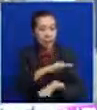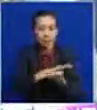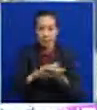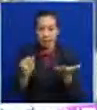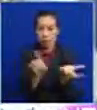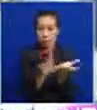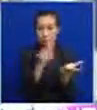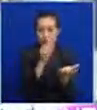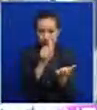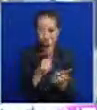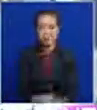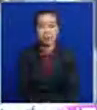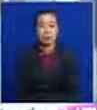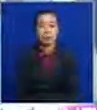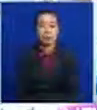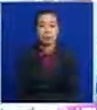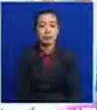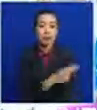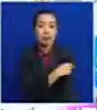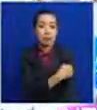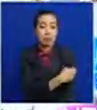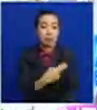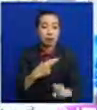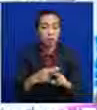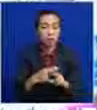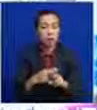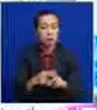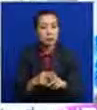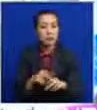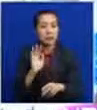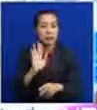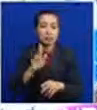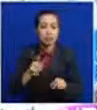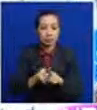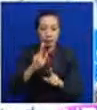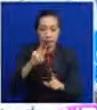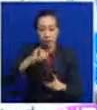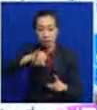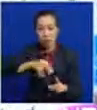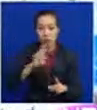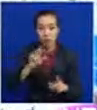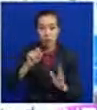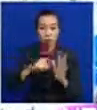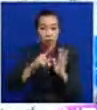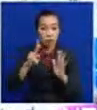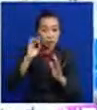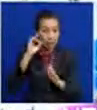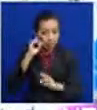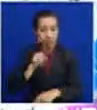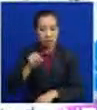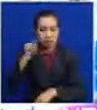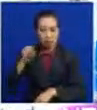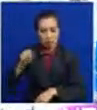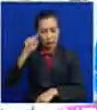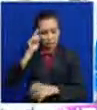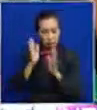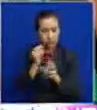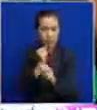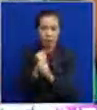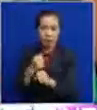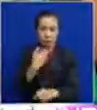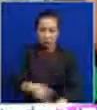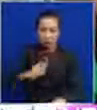พทางด้านนายแพทย์ขจรศักดิ์แก้วจรัสค่ะนายแพทย์สาธารณสุขจังหวัดสุราษฎร์ธานีก็ได้สั่งการให้เจ้าหน้าที่ลงพื้นที่ตรวจสอบ